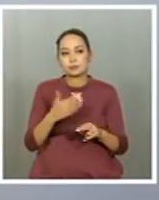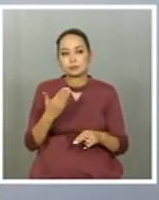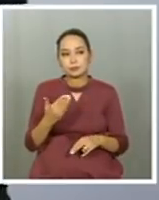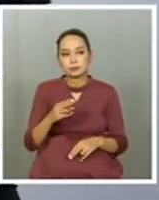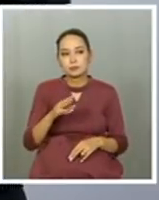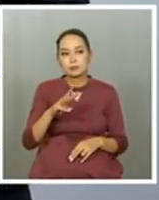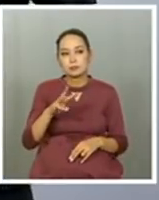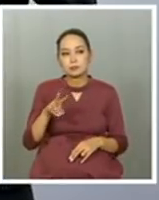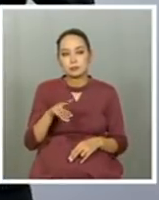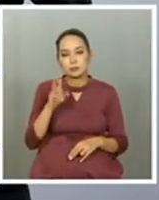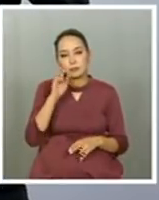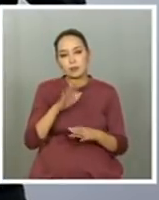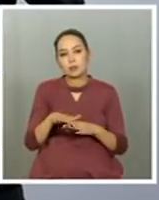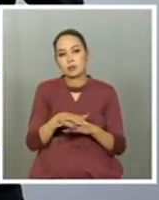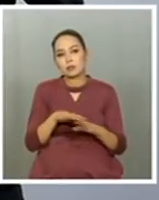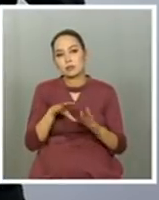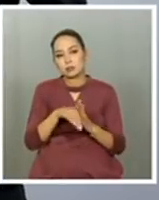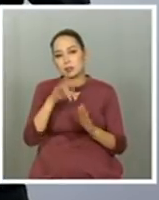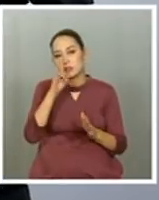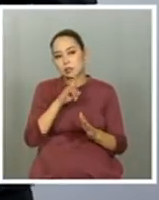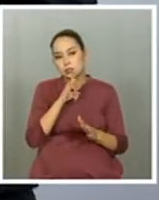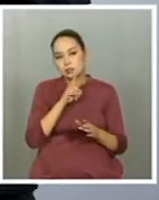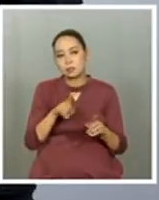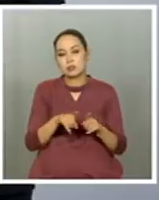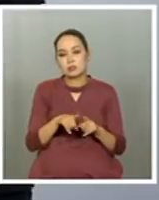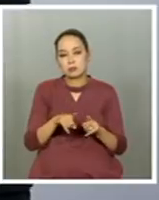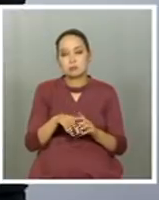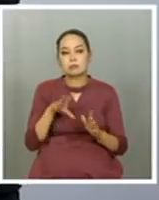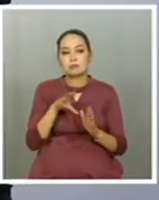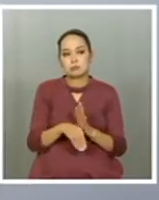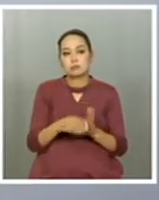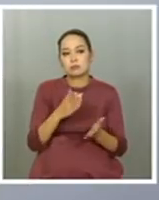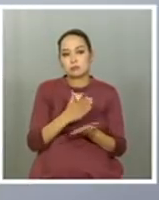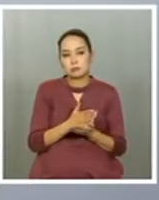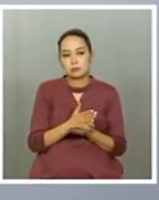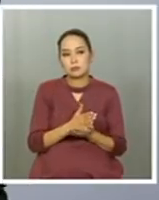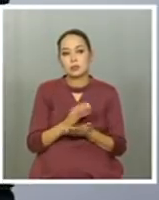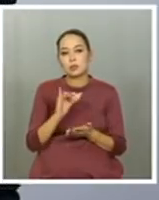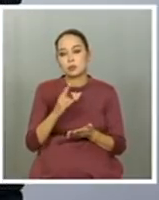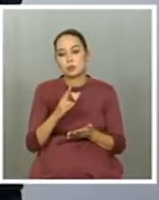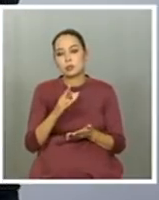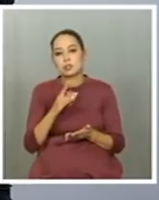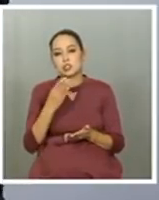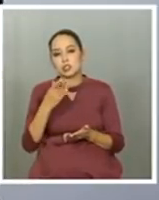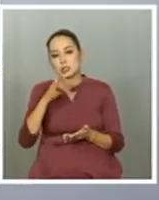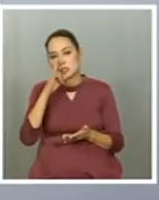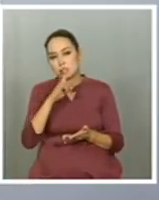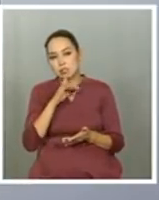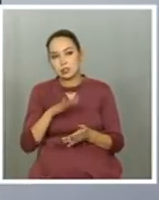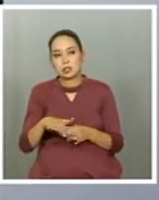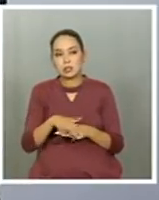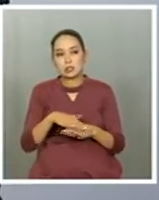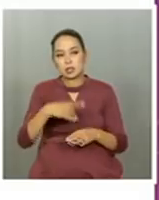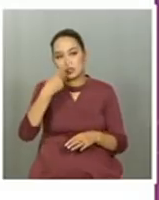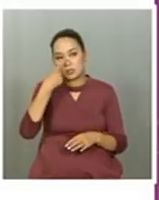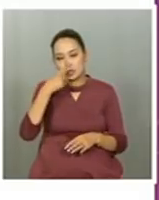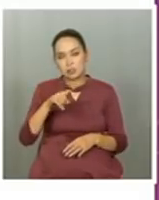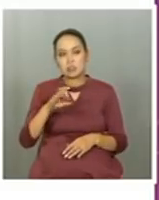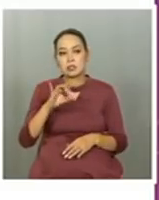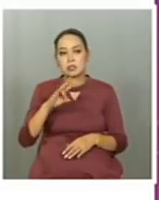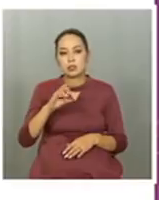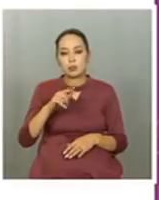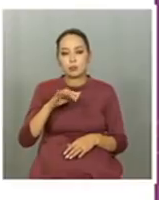мемлекеттерін жатқызамыз. Оның ішінде Қазақстан да осы жартылай периферияға жатады. Оңтүстік шығыс Азия елдерінің ішінде Таиланд, Сингапур,